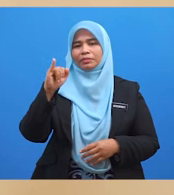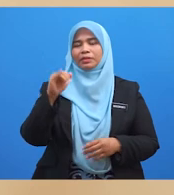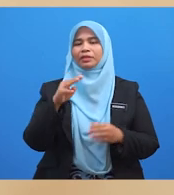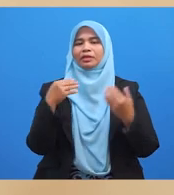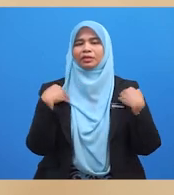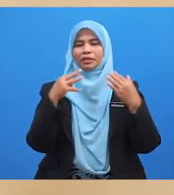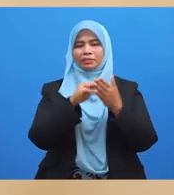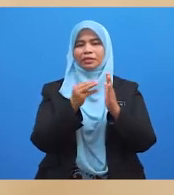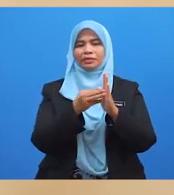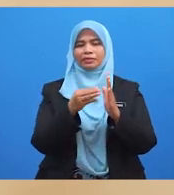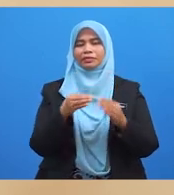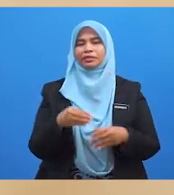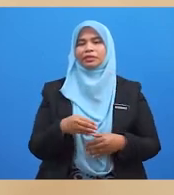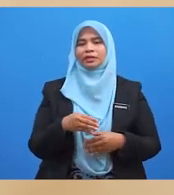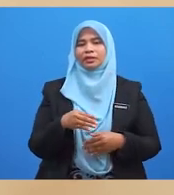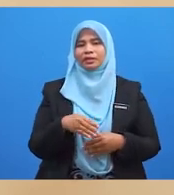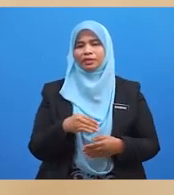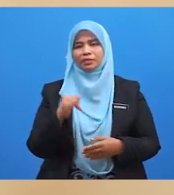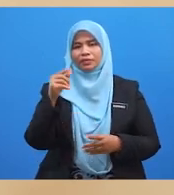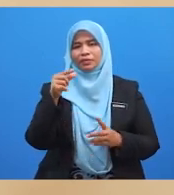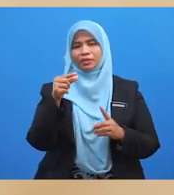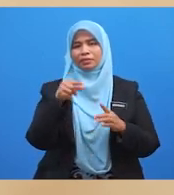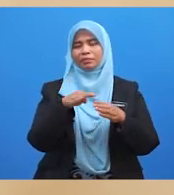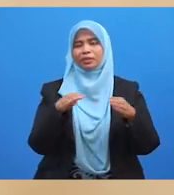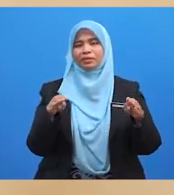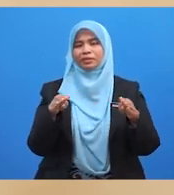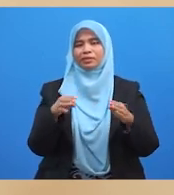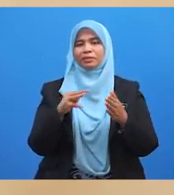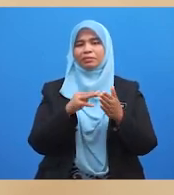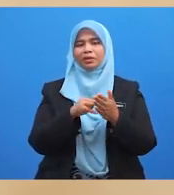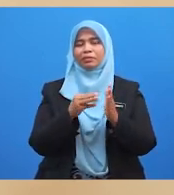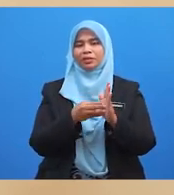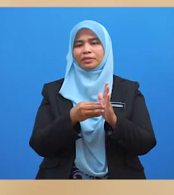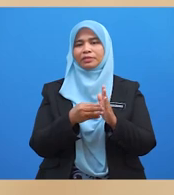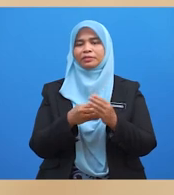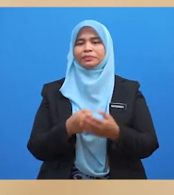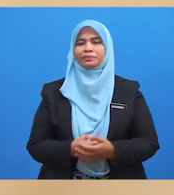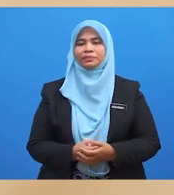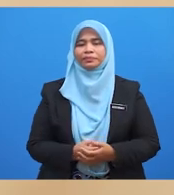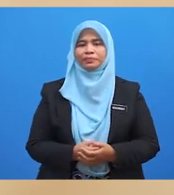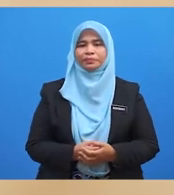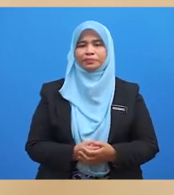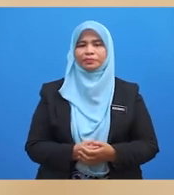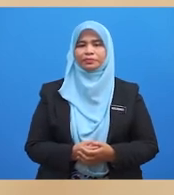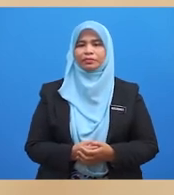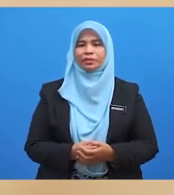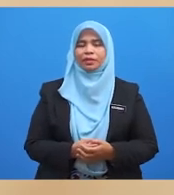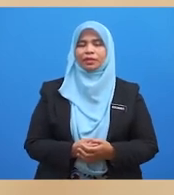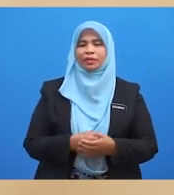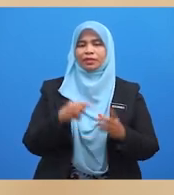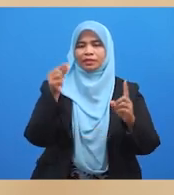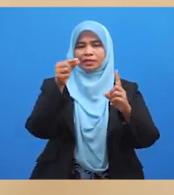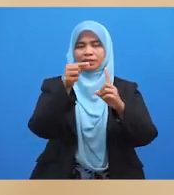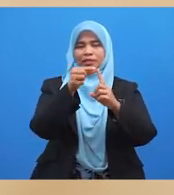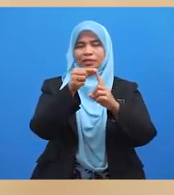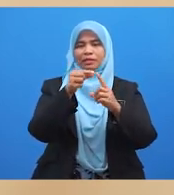tersendiri. Dari segi bahasa atau lughah, ia membawa maksud banyak isteri. Manakala, dari